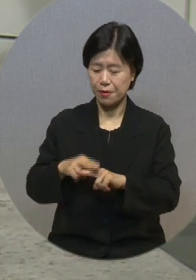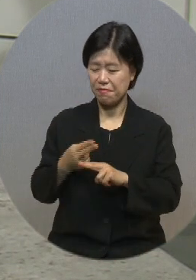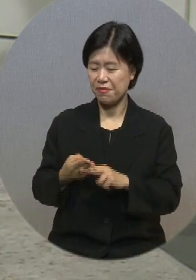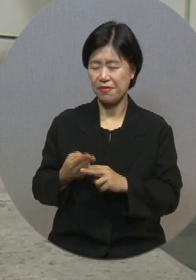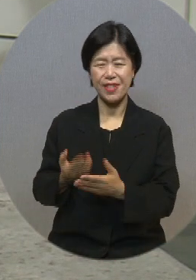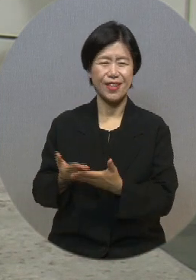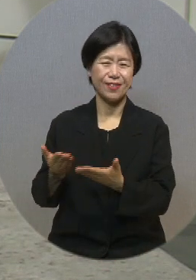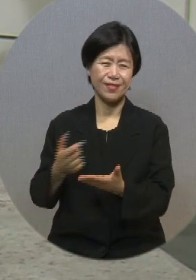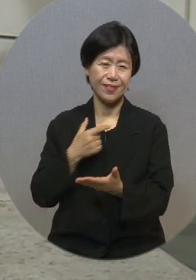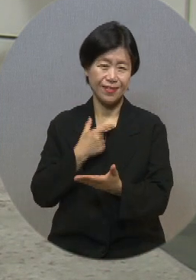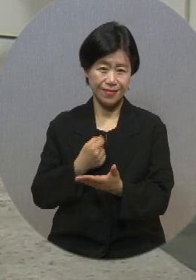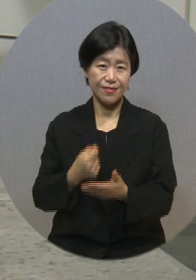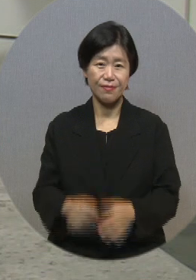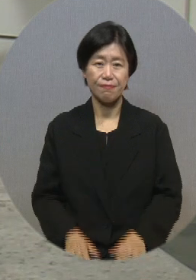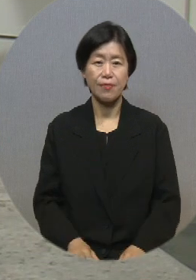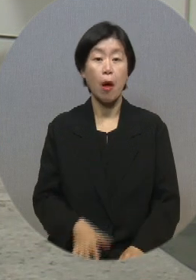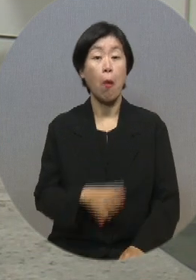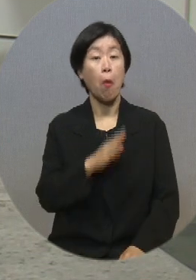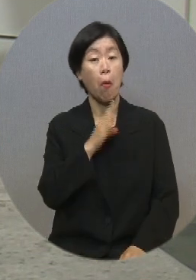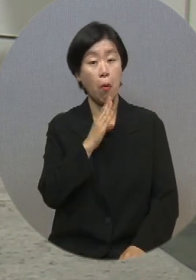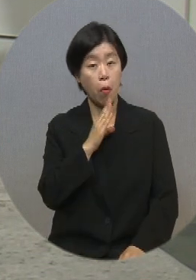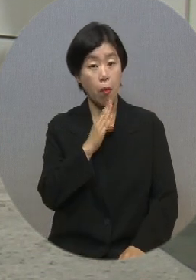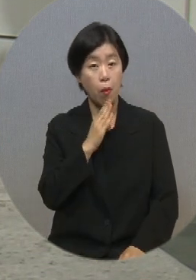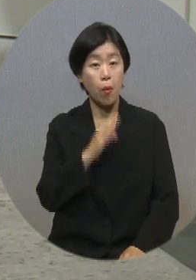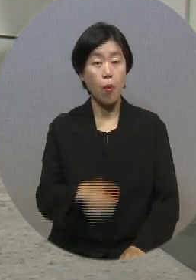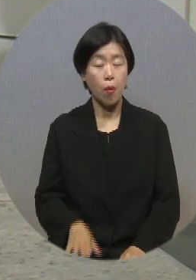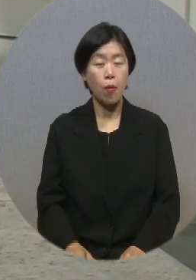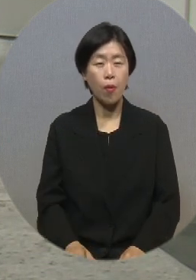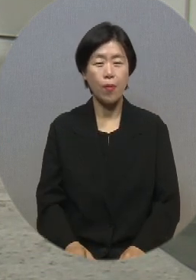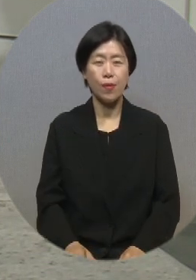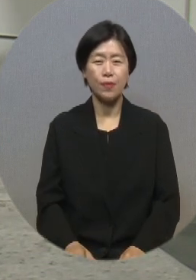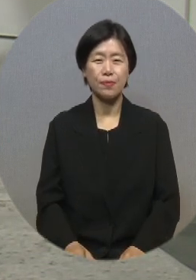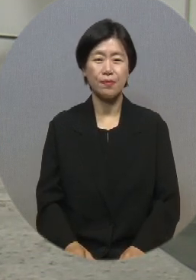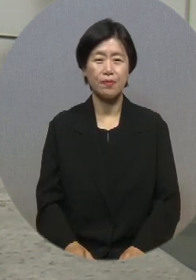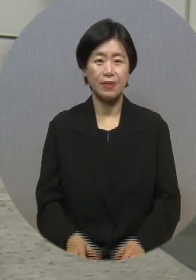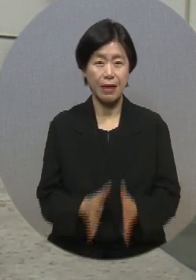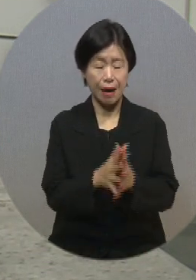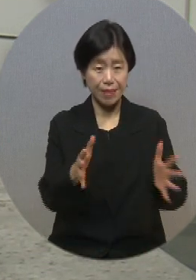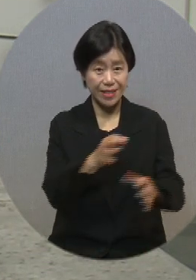좀 아하, 예, 작은 선물로 아파트 한 채씩 그냥 네.